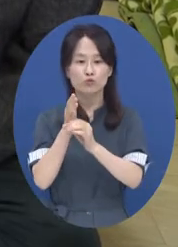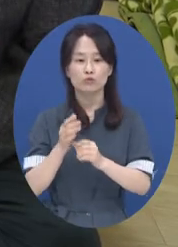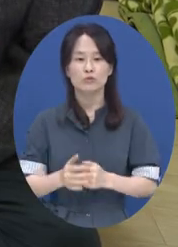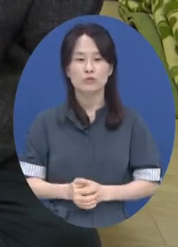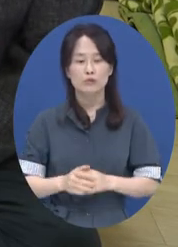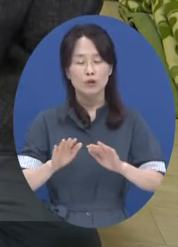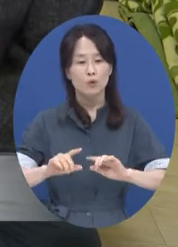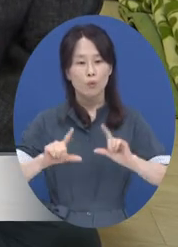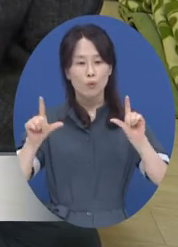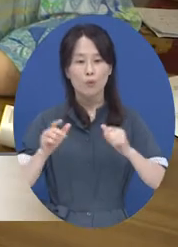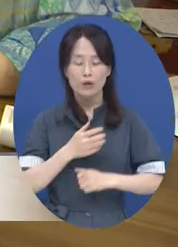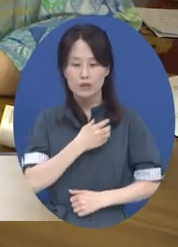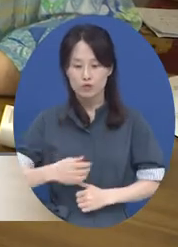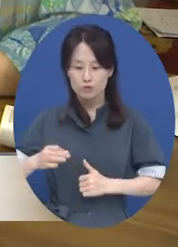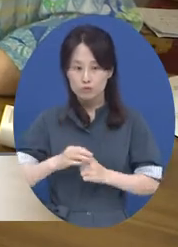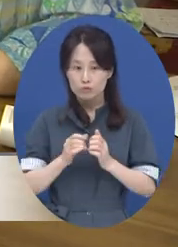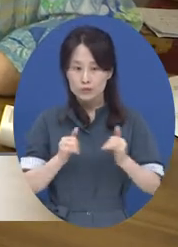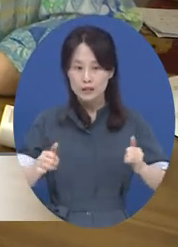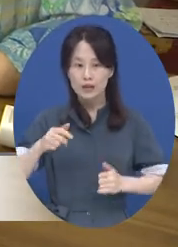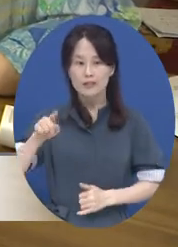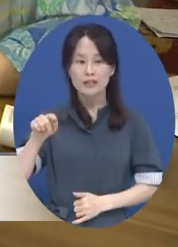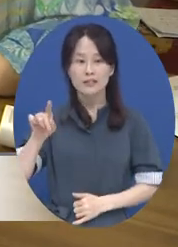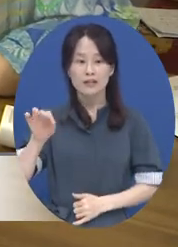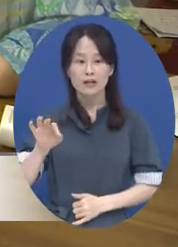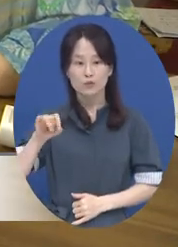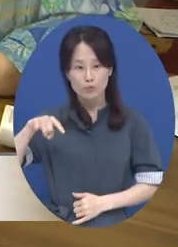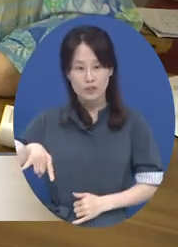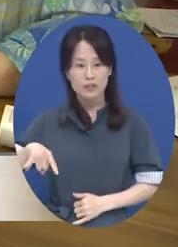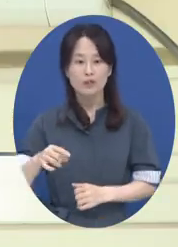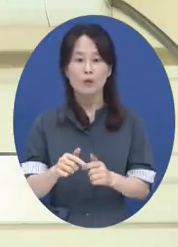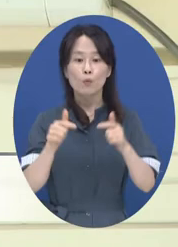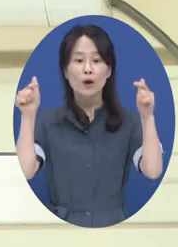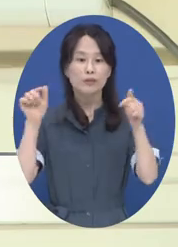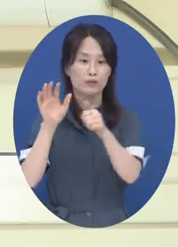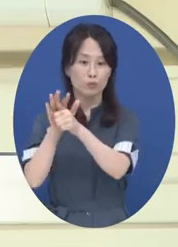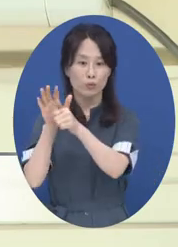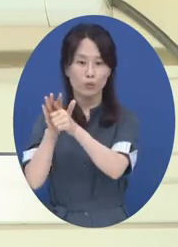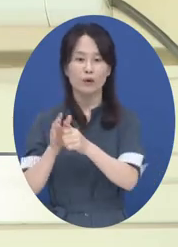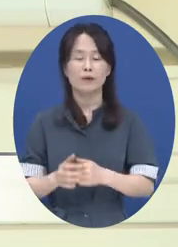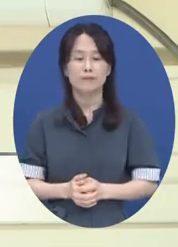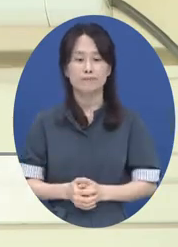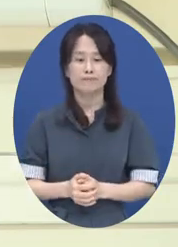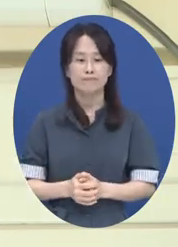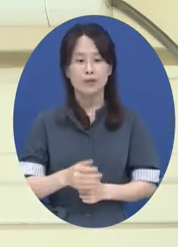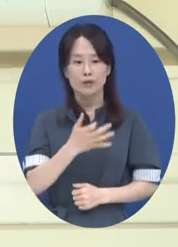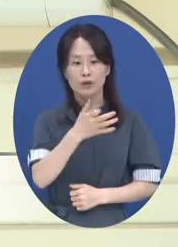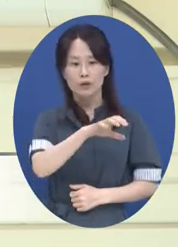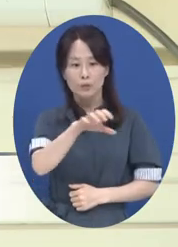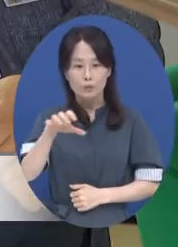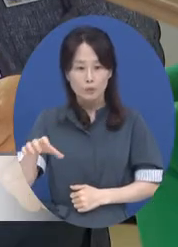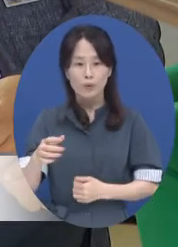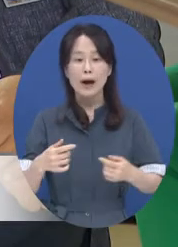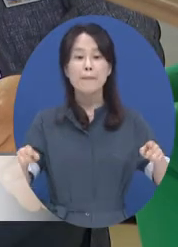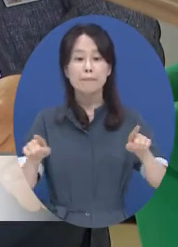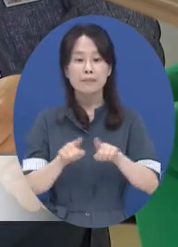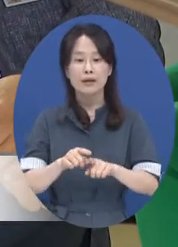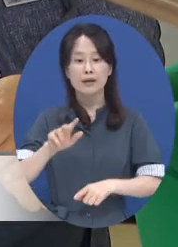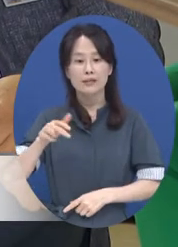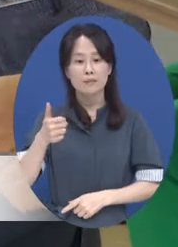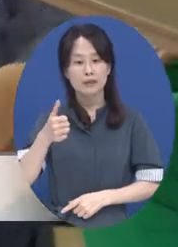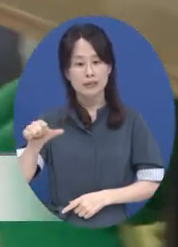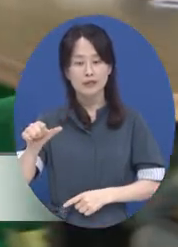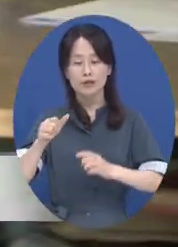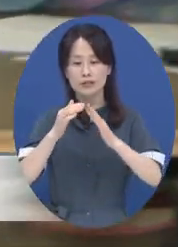있습니다 오렌 지원대상이 기초생활 수급자 에서 차상위계층 까지 확대됐습니다 보내 19개 시 군과 함께